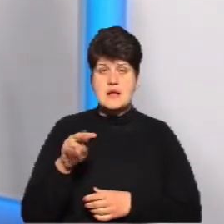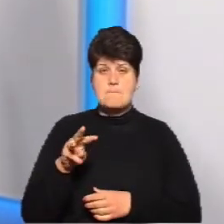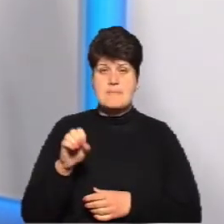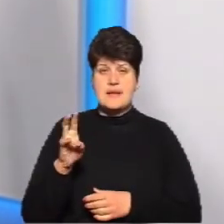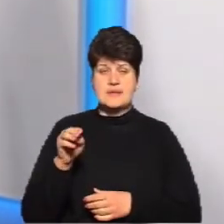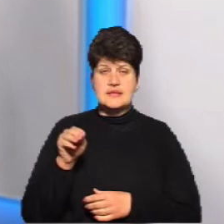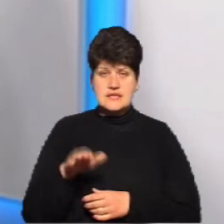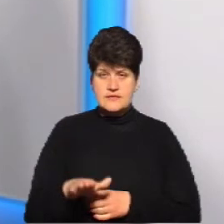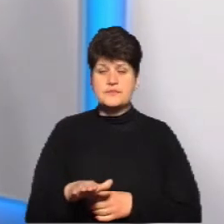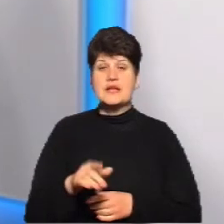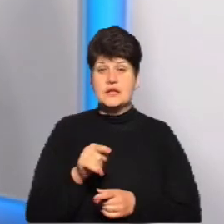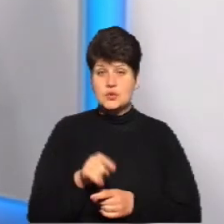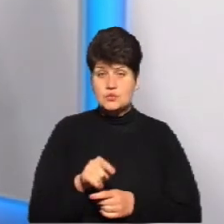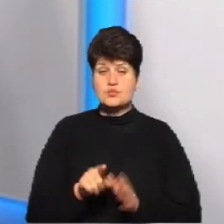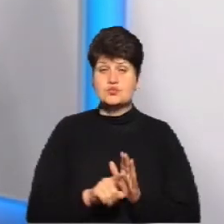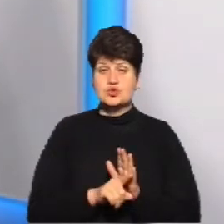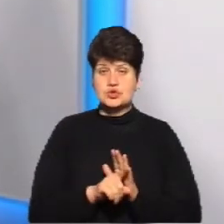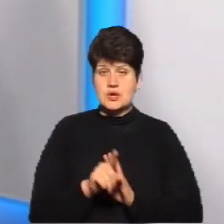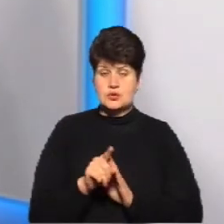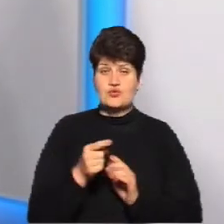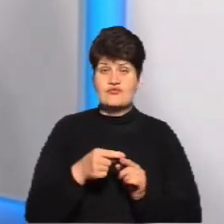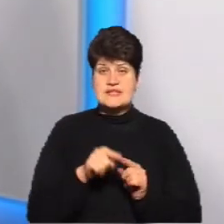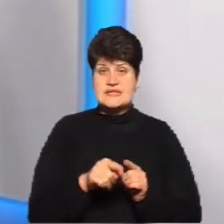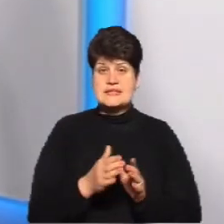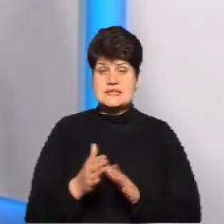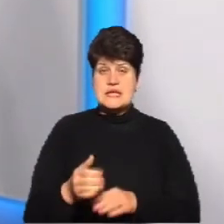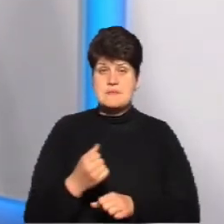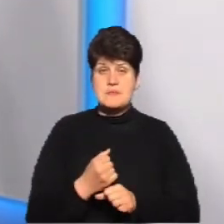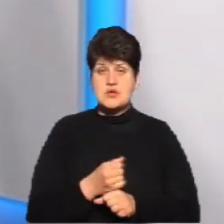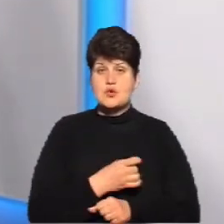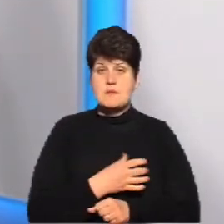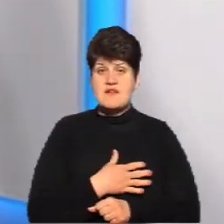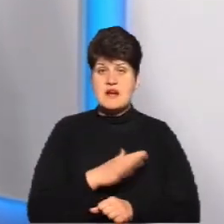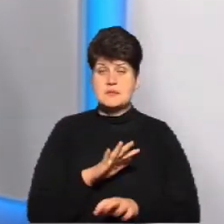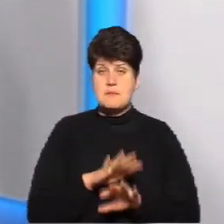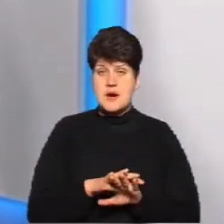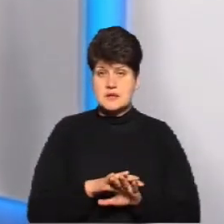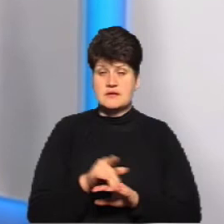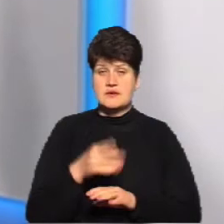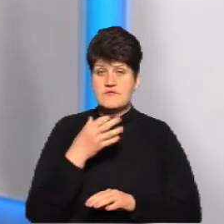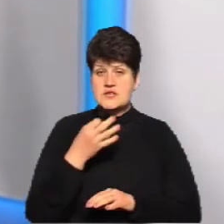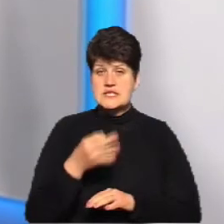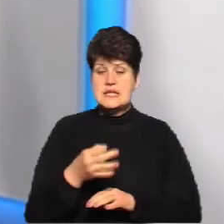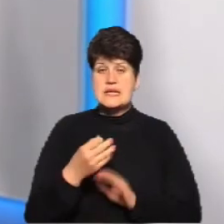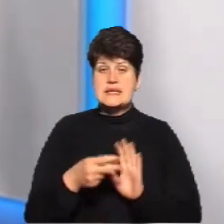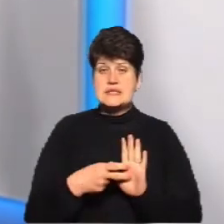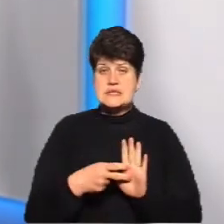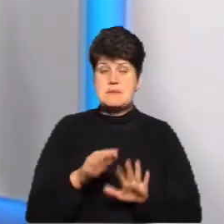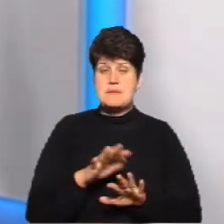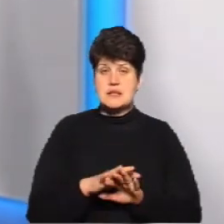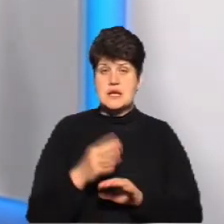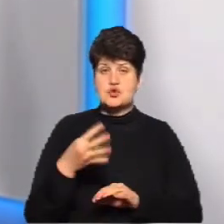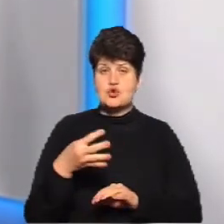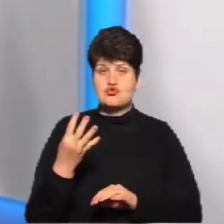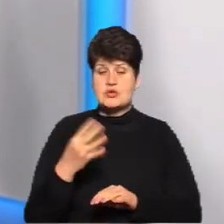самого початку в цій системі працює Приватбанк. І зараз, як ви сказали, 7 банків, а 44 банки